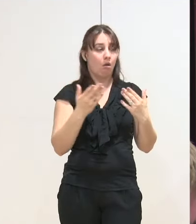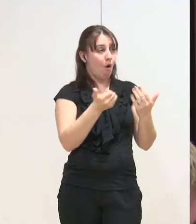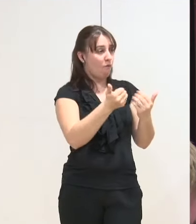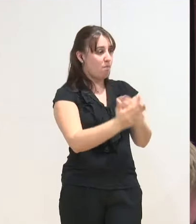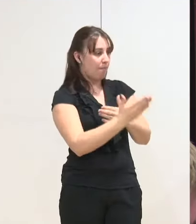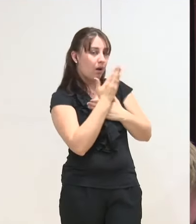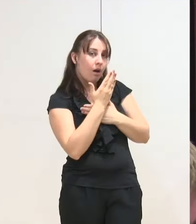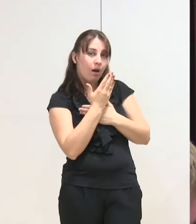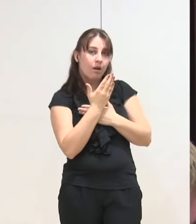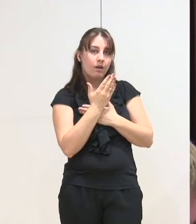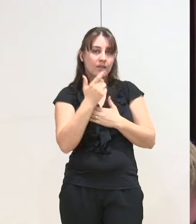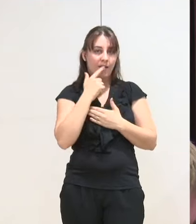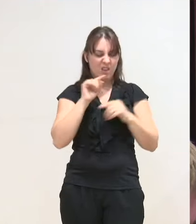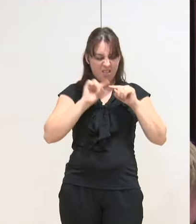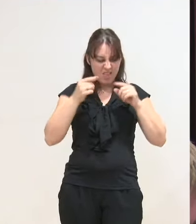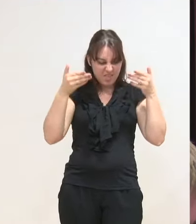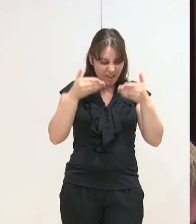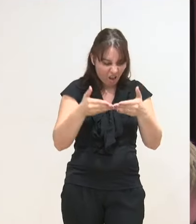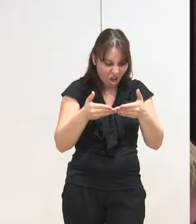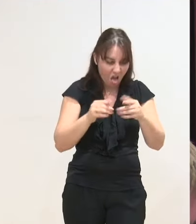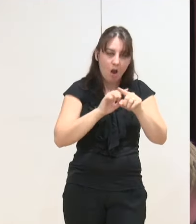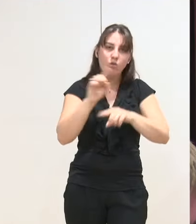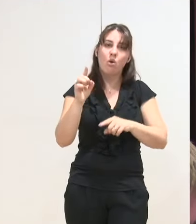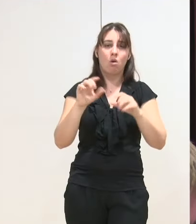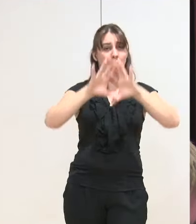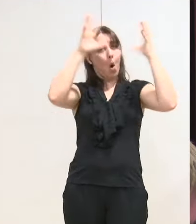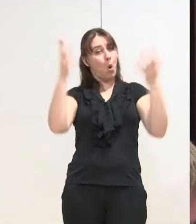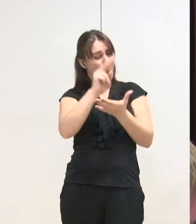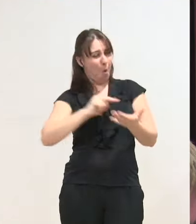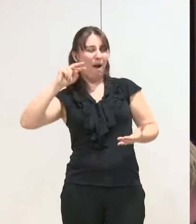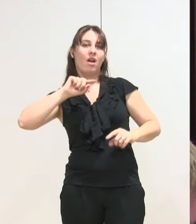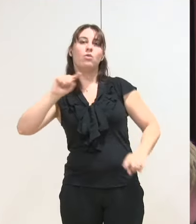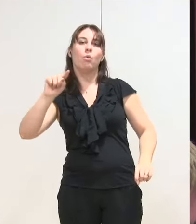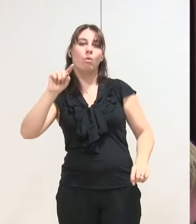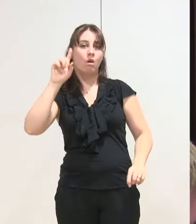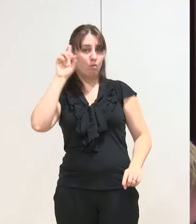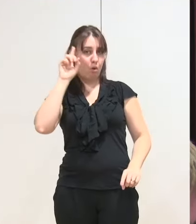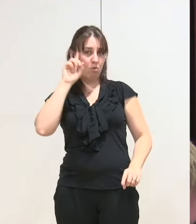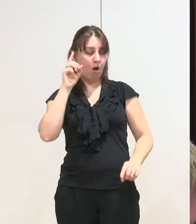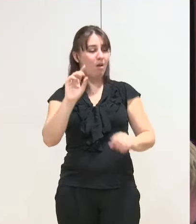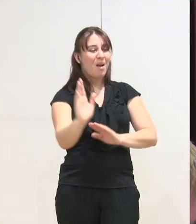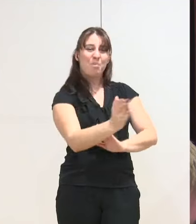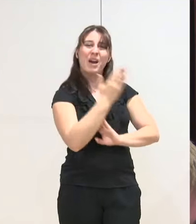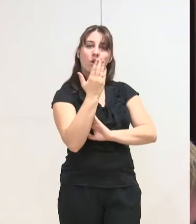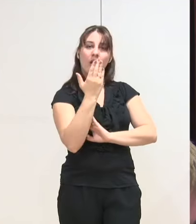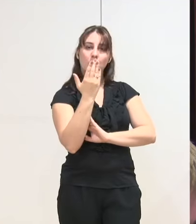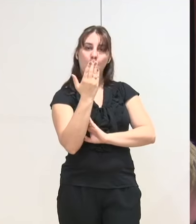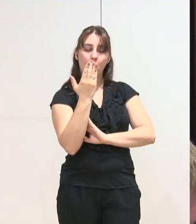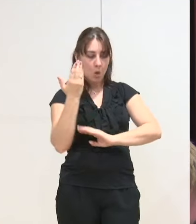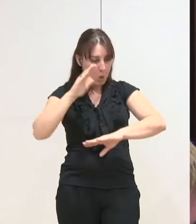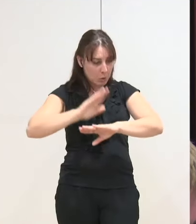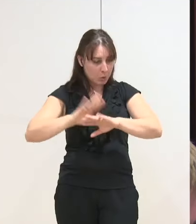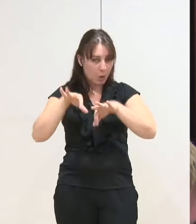le doigt et non la Lune comme le dit le proverbe car ces annonces ou plus exactement cette présentation n'est pas au niveau des enjeux